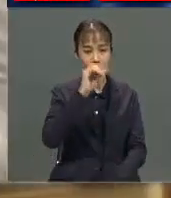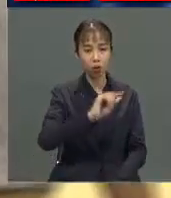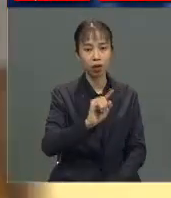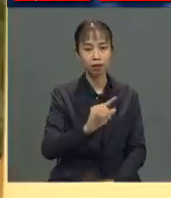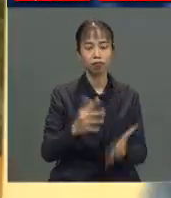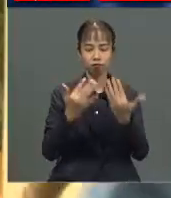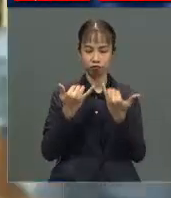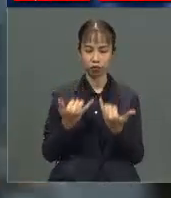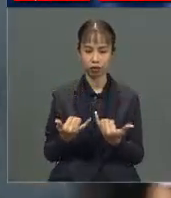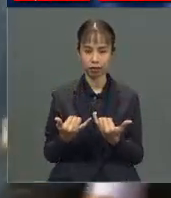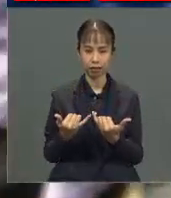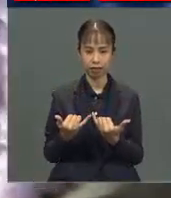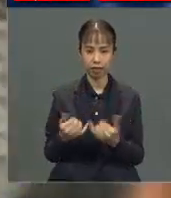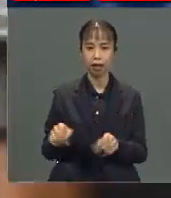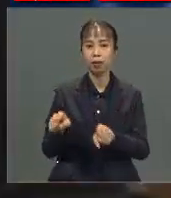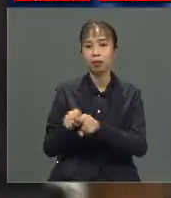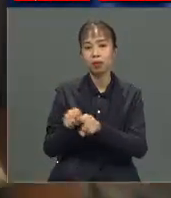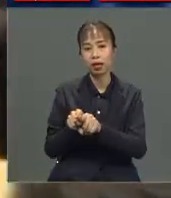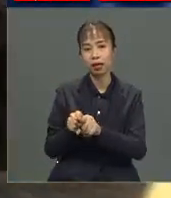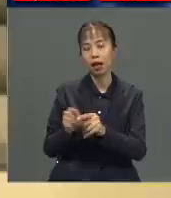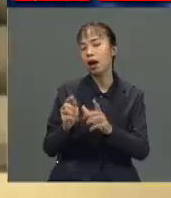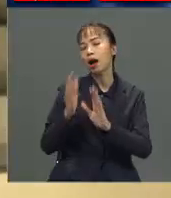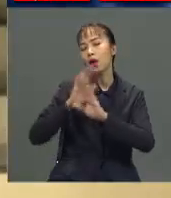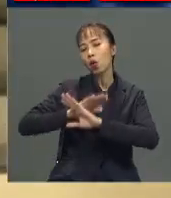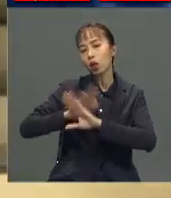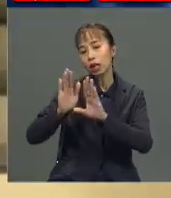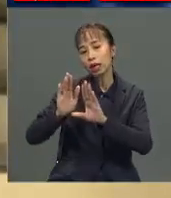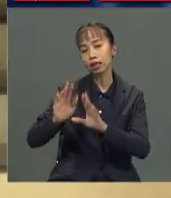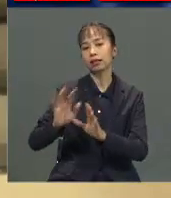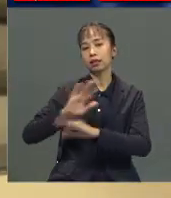ถึงแม้ขณะนี้ยังไม่มีการคลายล็อกทั้งหมดแต่การ